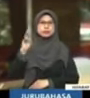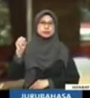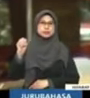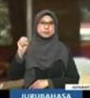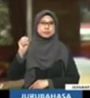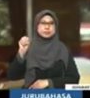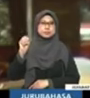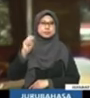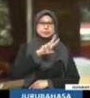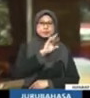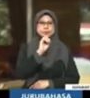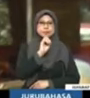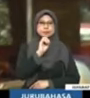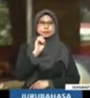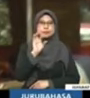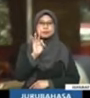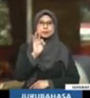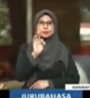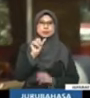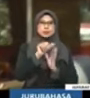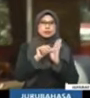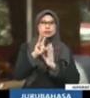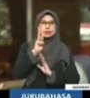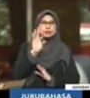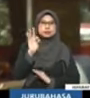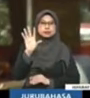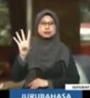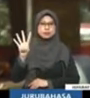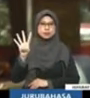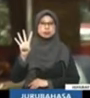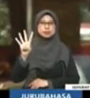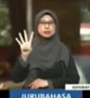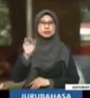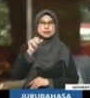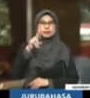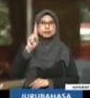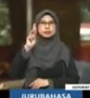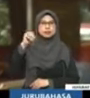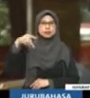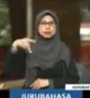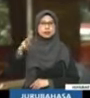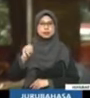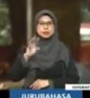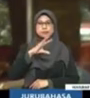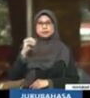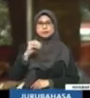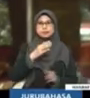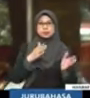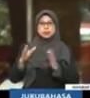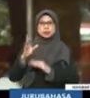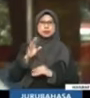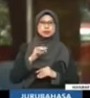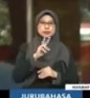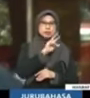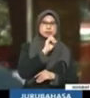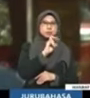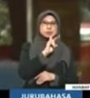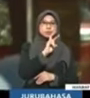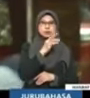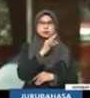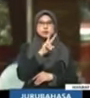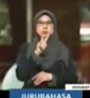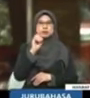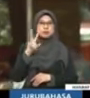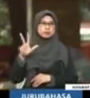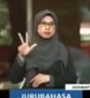Pencegahan Rasuah Malaysia 2009 Akta 694. Dan SPRM melalui pelan NACP 2019-2023